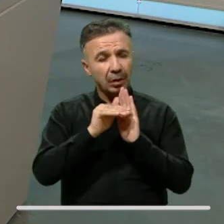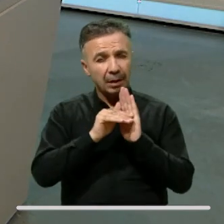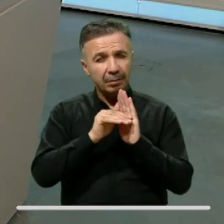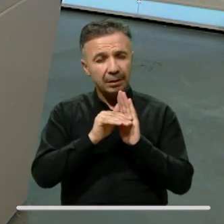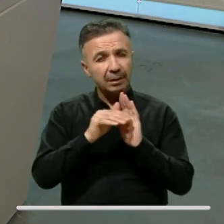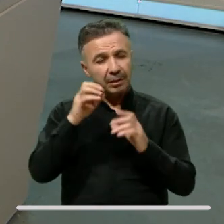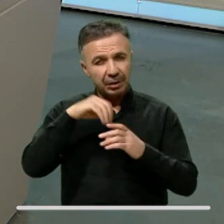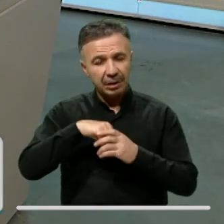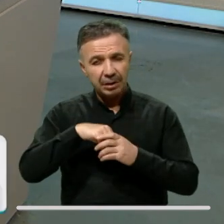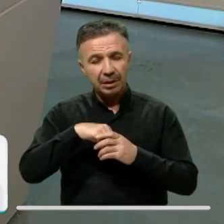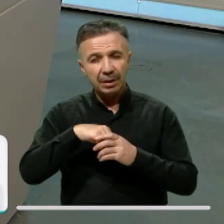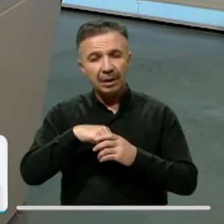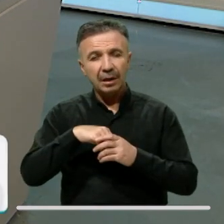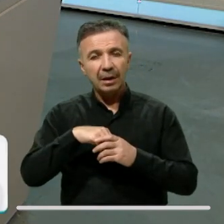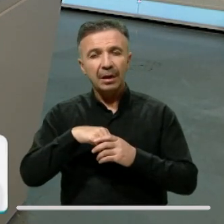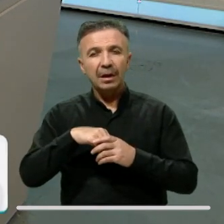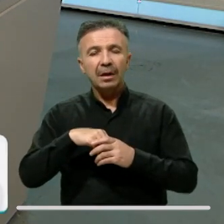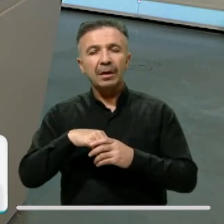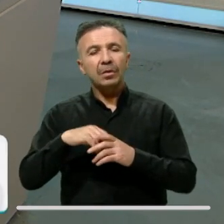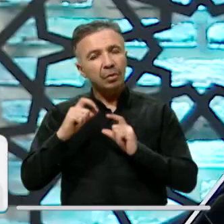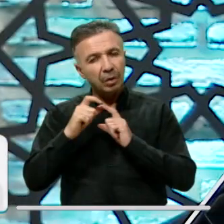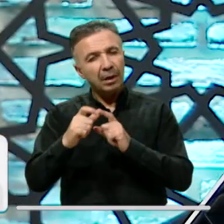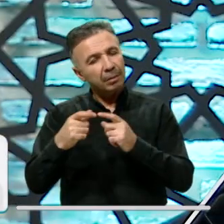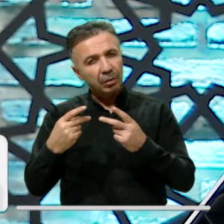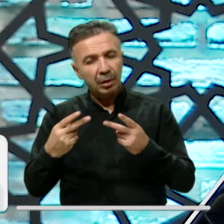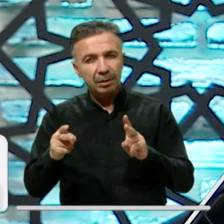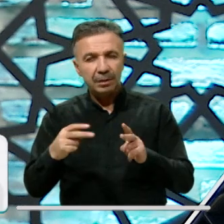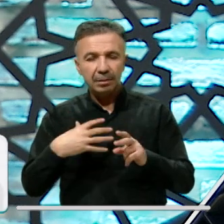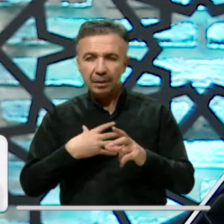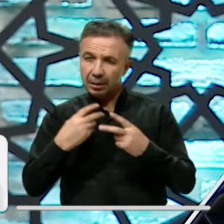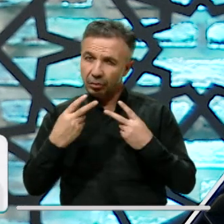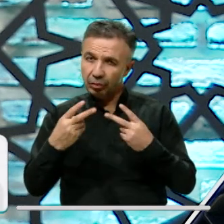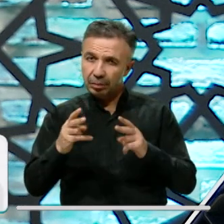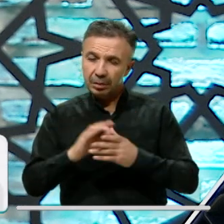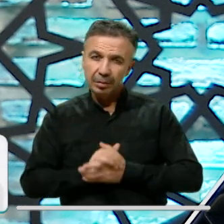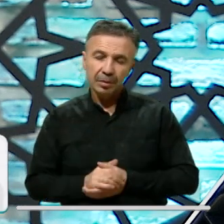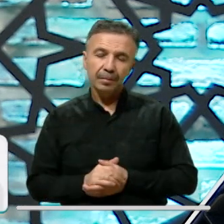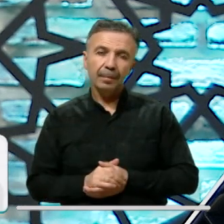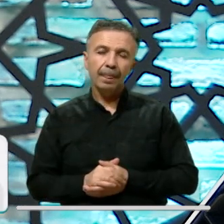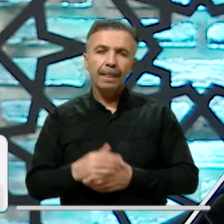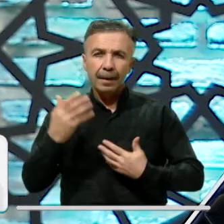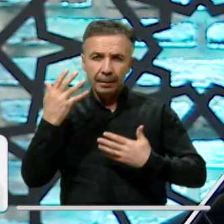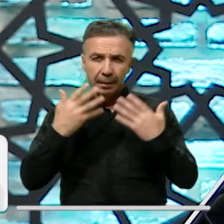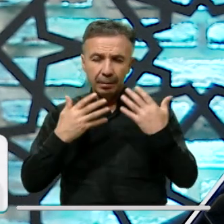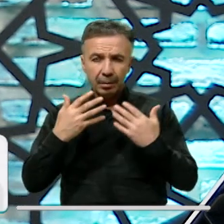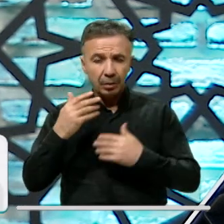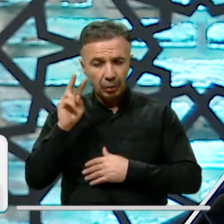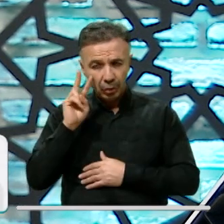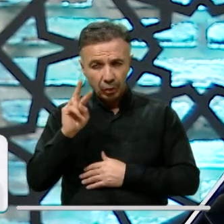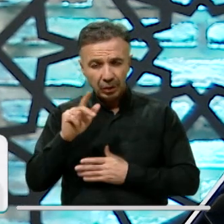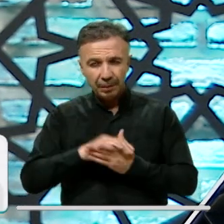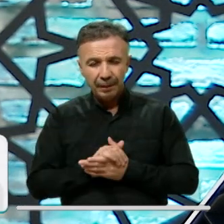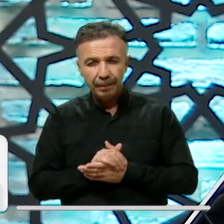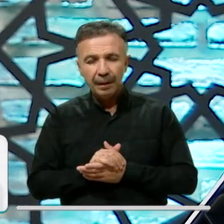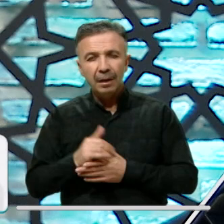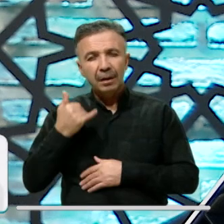telefon bağlantısıyla katılıp sorularınızı muhterem hocamıza kendiniz sorabilirsiniz. Ekranlarda da görüldüğü üzere 0312 alan